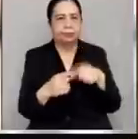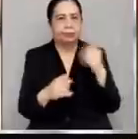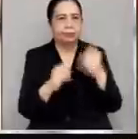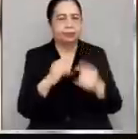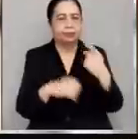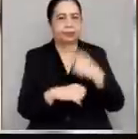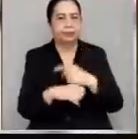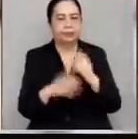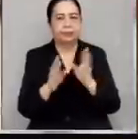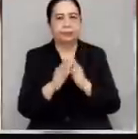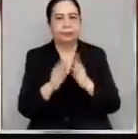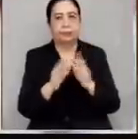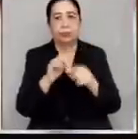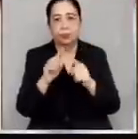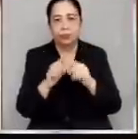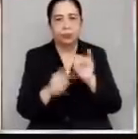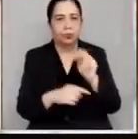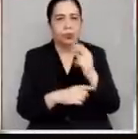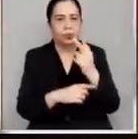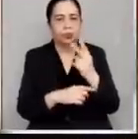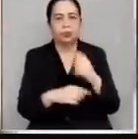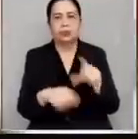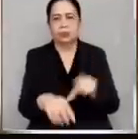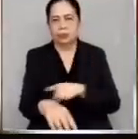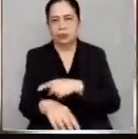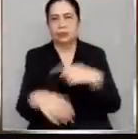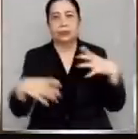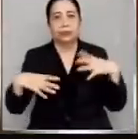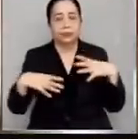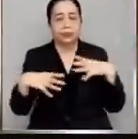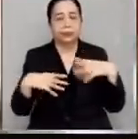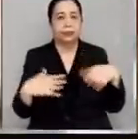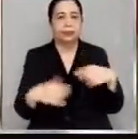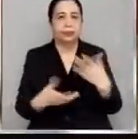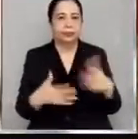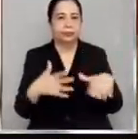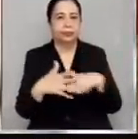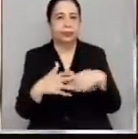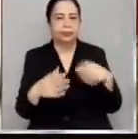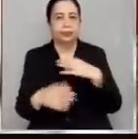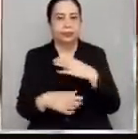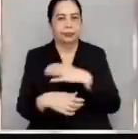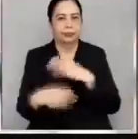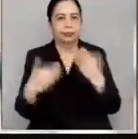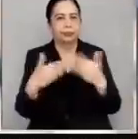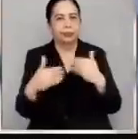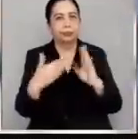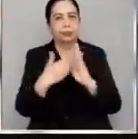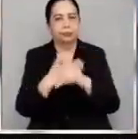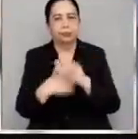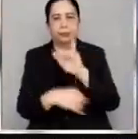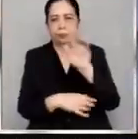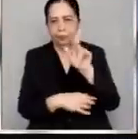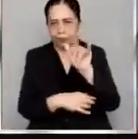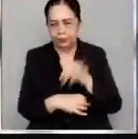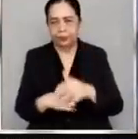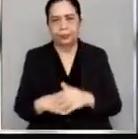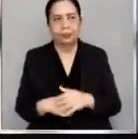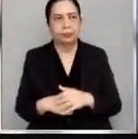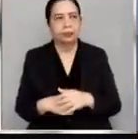sa June 2. Mahaba-haba kasi ang bakasyon ng Kongreso bago magbalik sesyon sa Hulyo. We cannot afford to